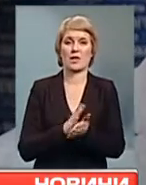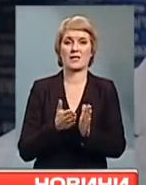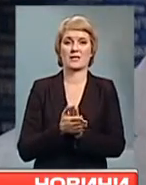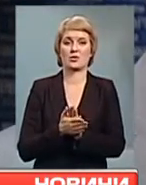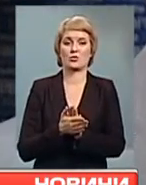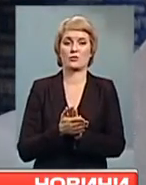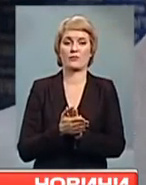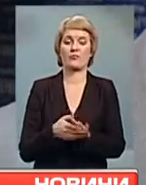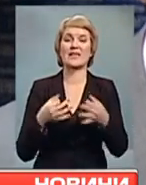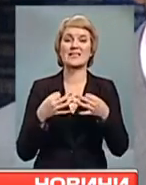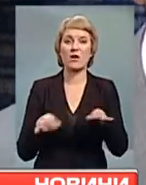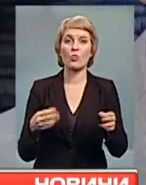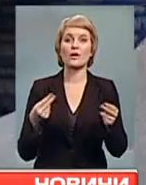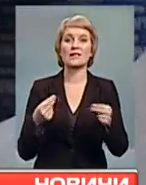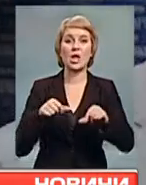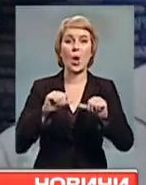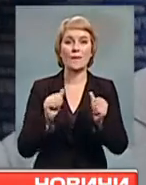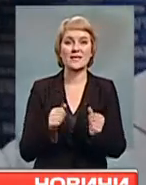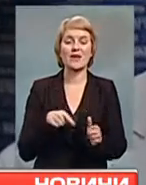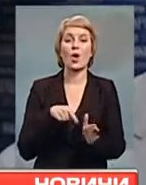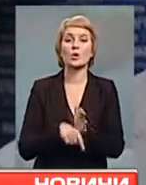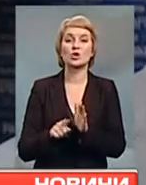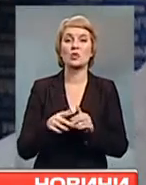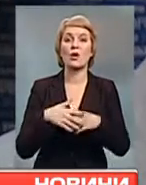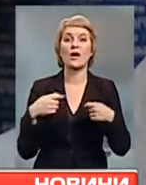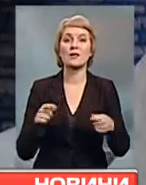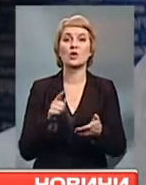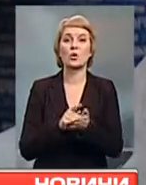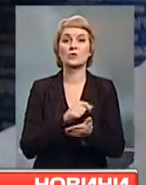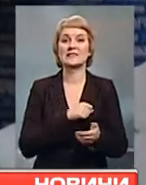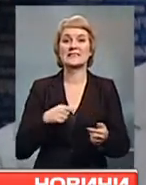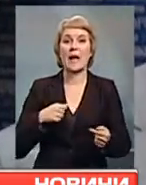Свободное ценообразование означает, что рынок должен определить стоимость сам.